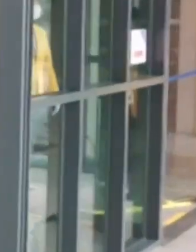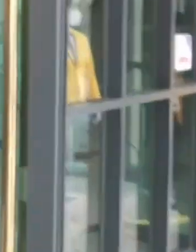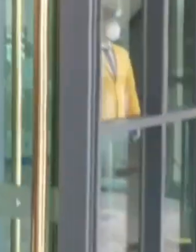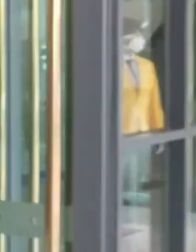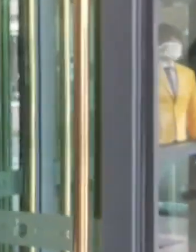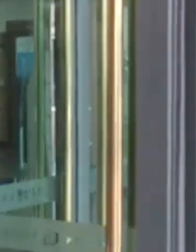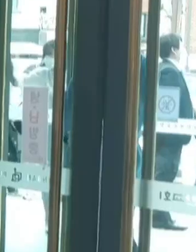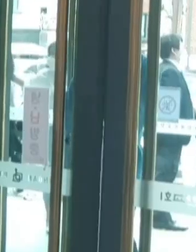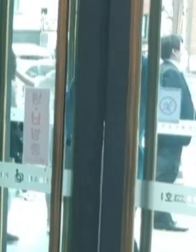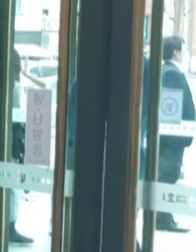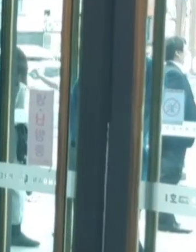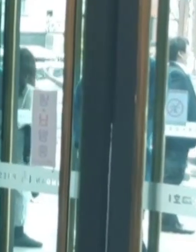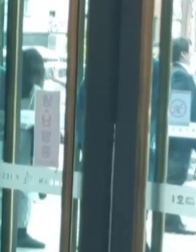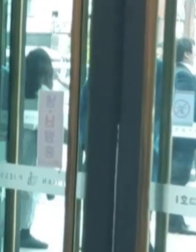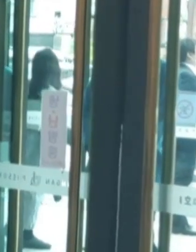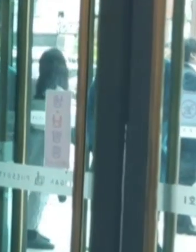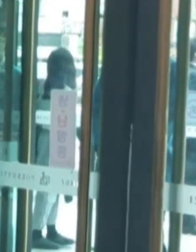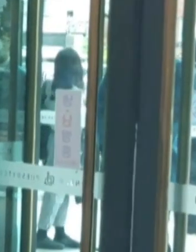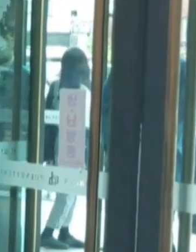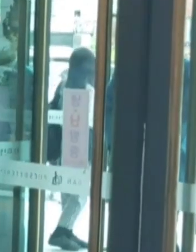입구부터 너무 많이 바뀌어 있어가지고